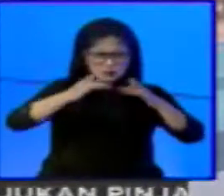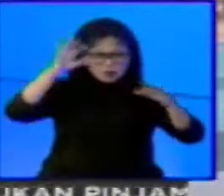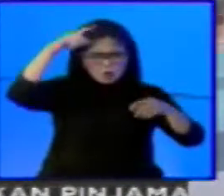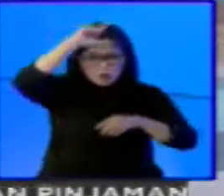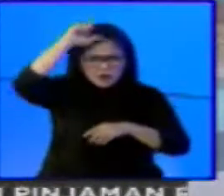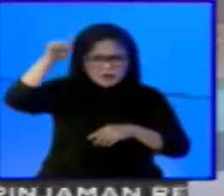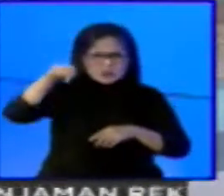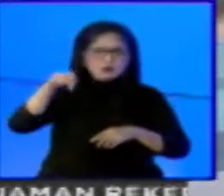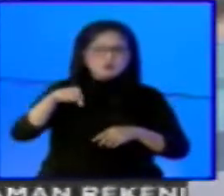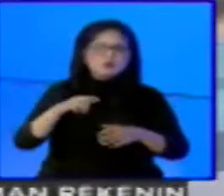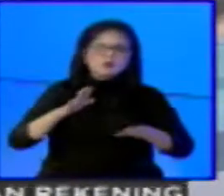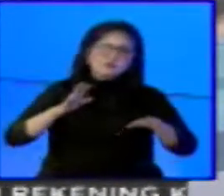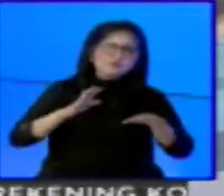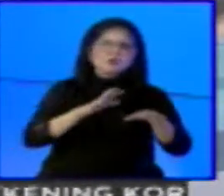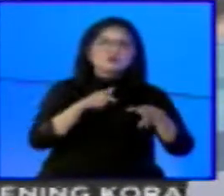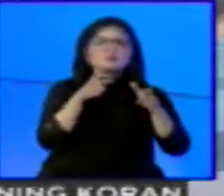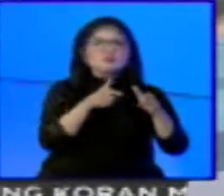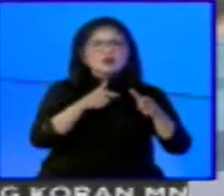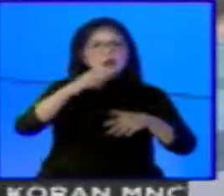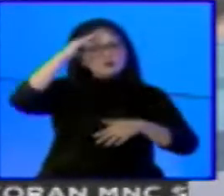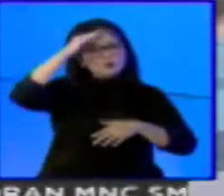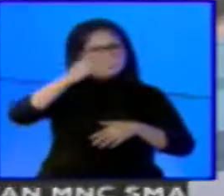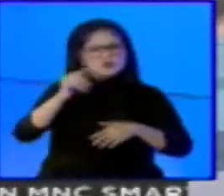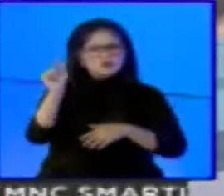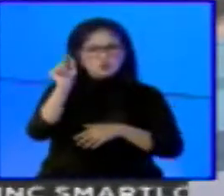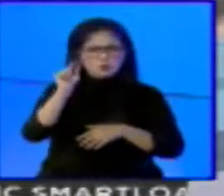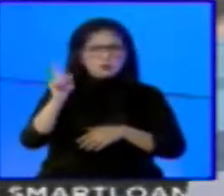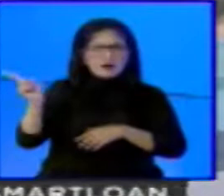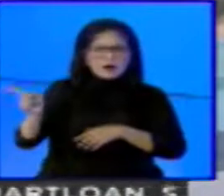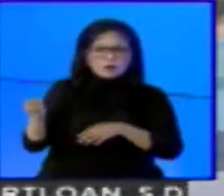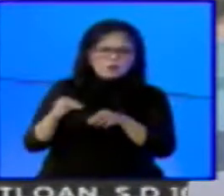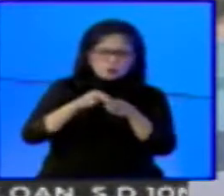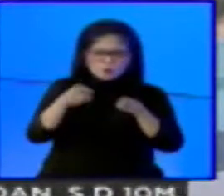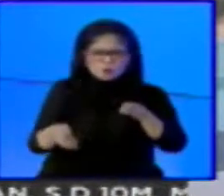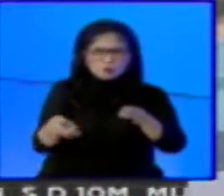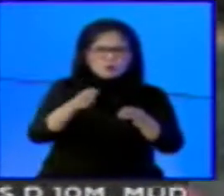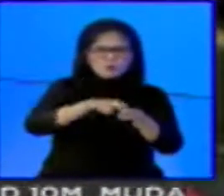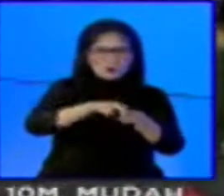tersendat, bahkan mengganggu bus umum yang mengangkut dan menurunkan penumpang.